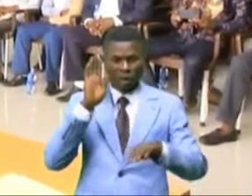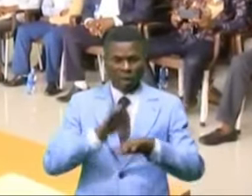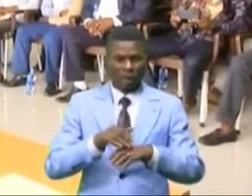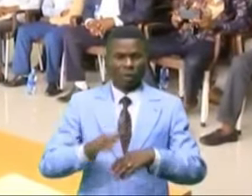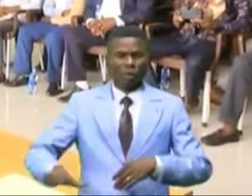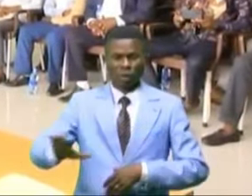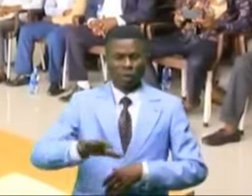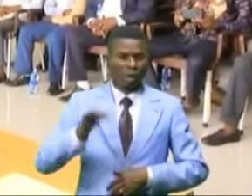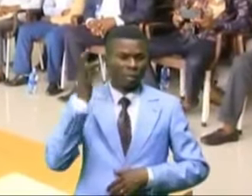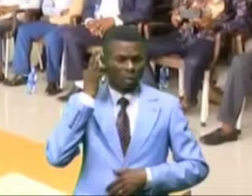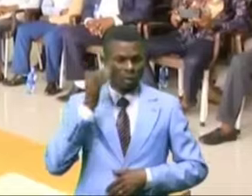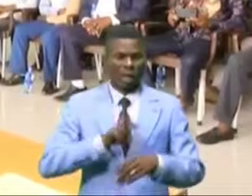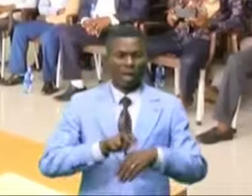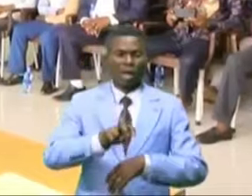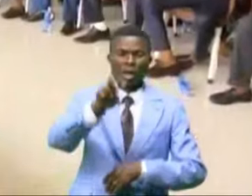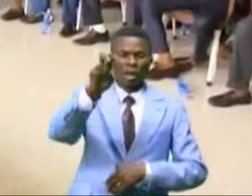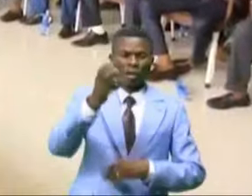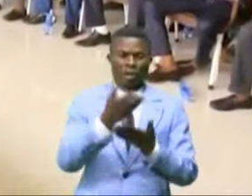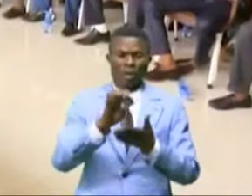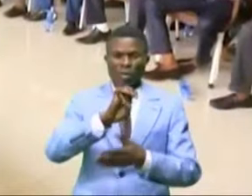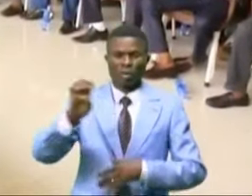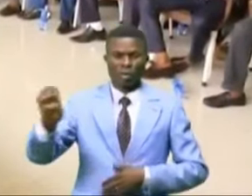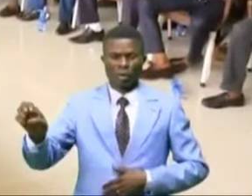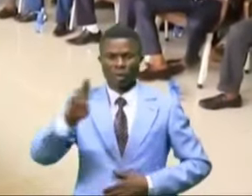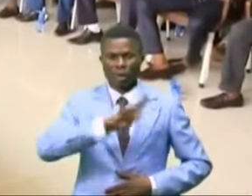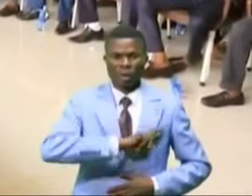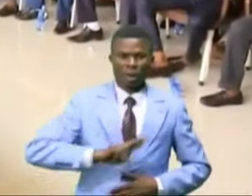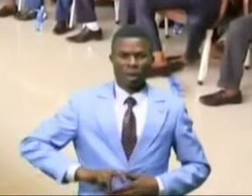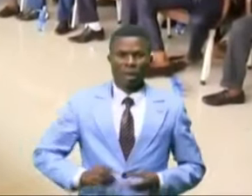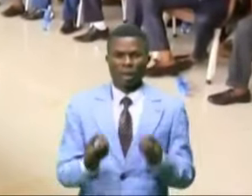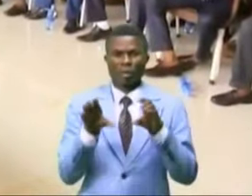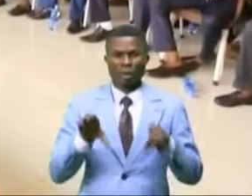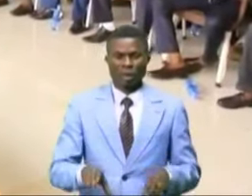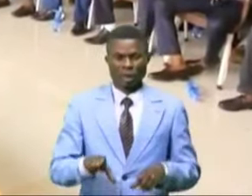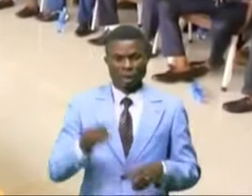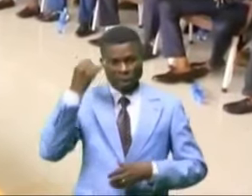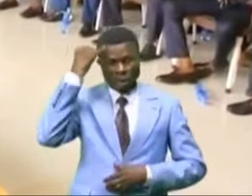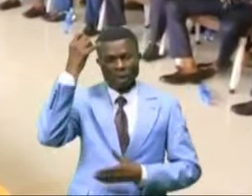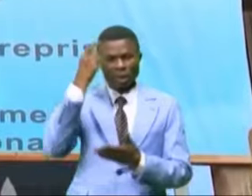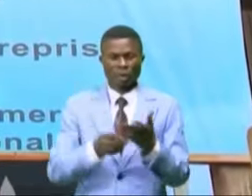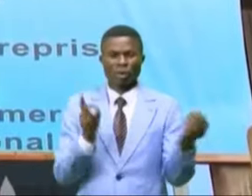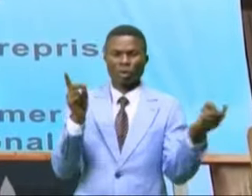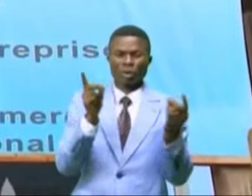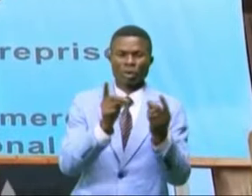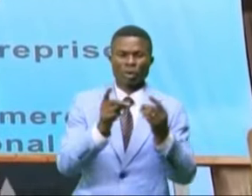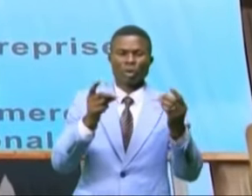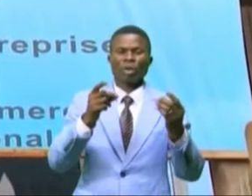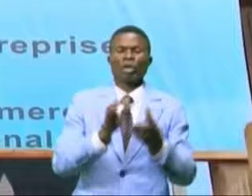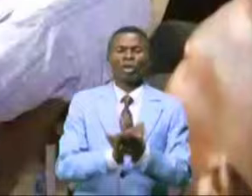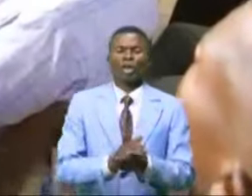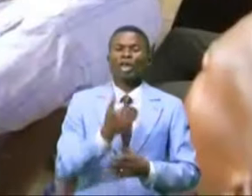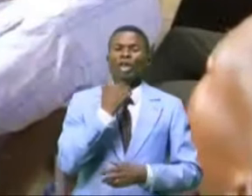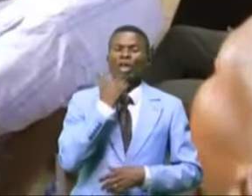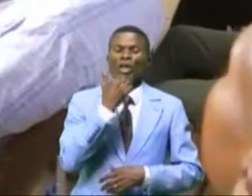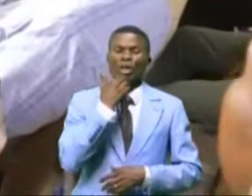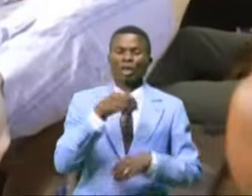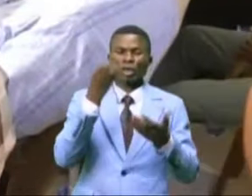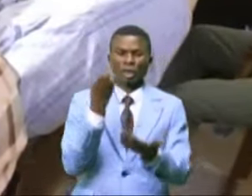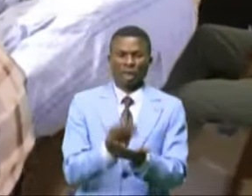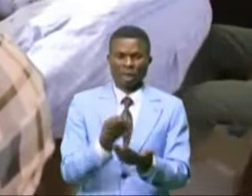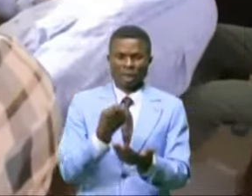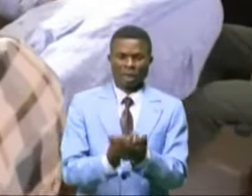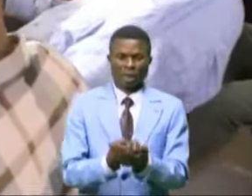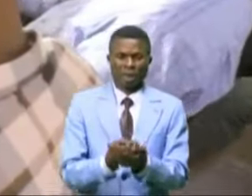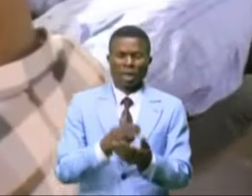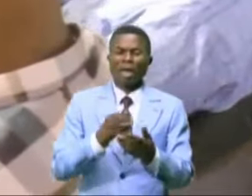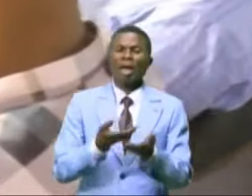signifié qu'il est en mission dans la partie orientale de la RDC dans le cadre de rencontrer les opérateurs économiques. L'essentiel de son